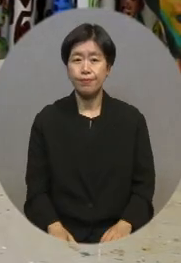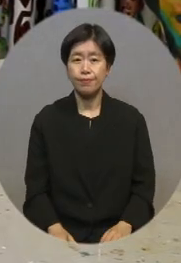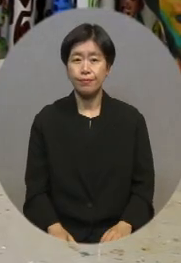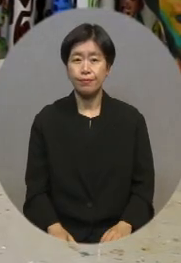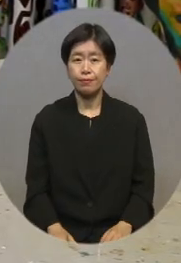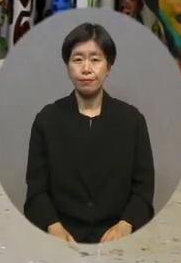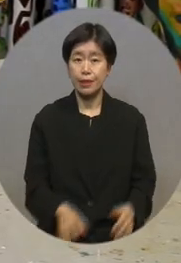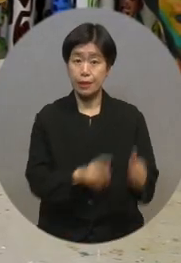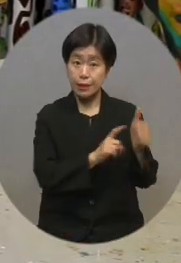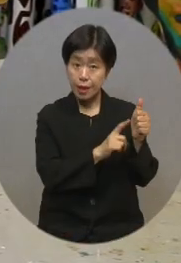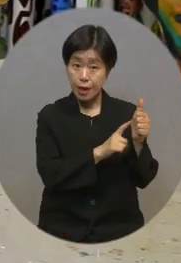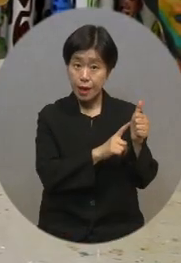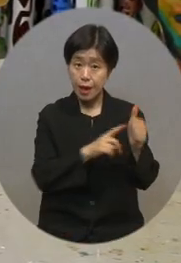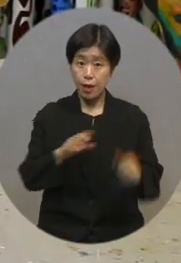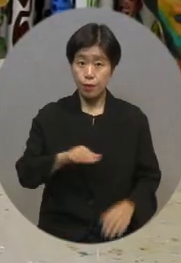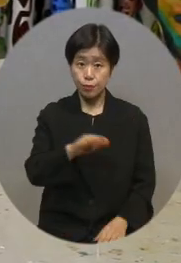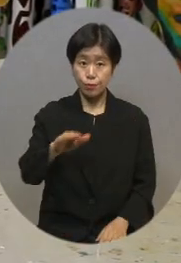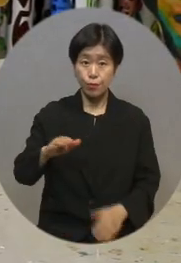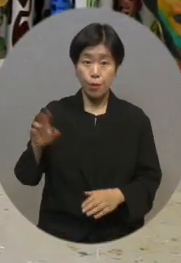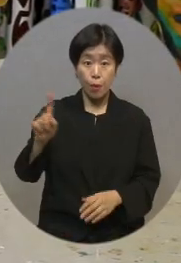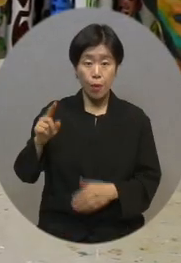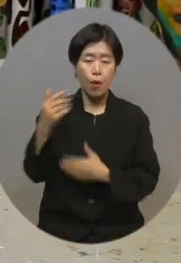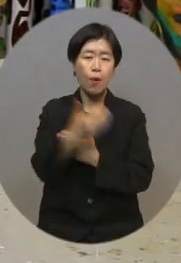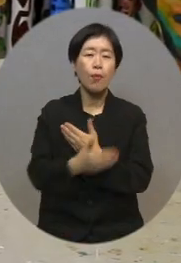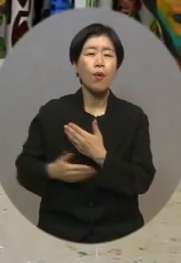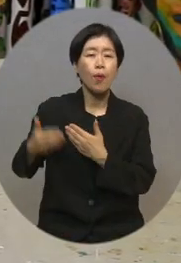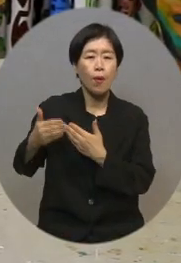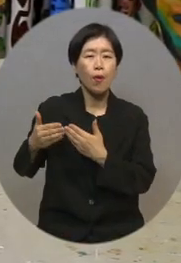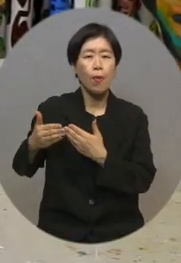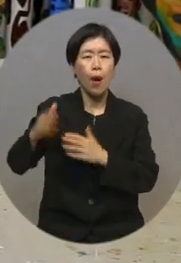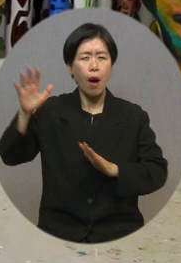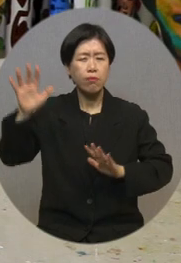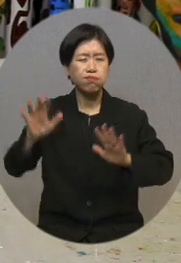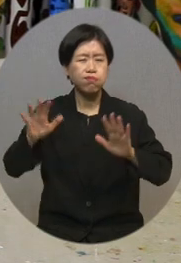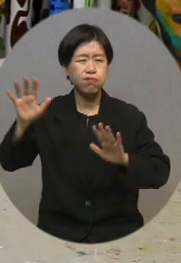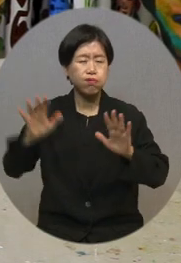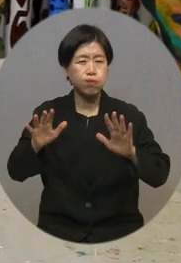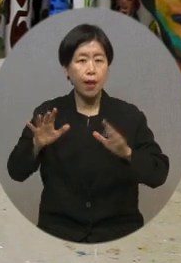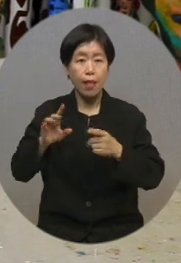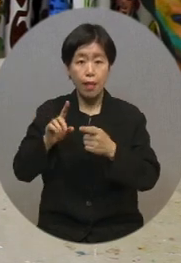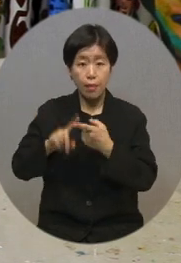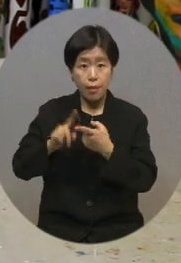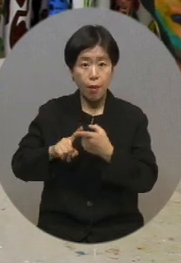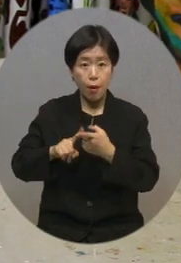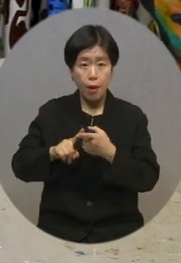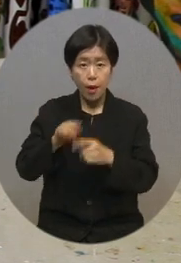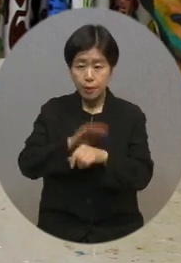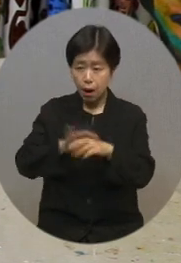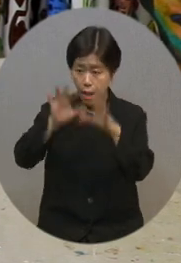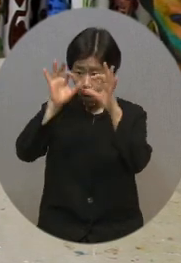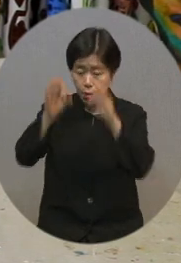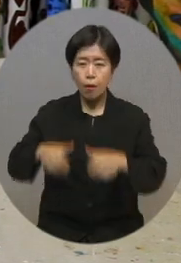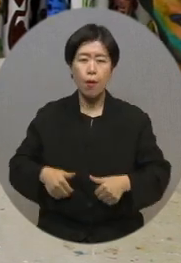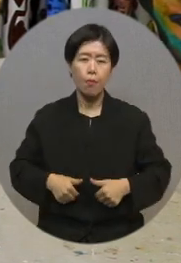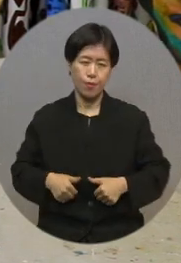작가는 우리가 몸이 부르는 날것으로의 몸의 짓들에 귀를 기울여야 한다고